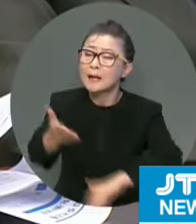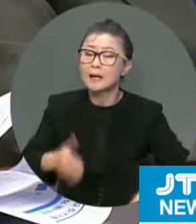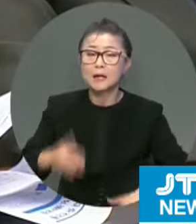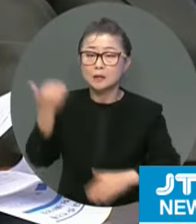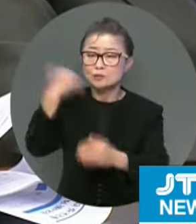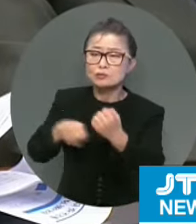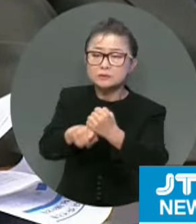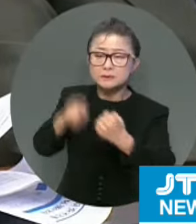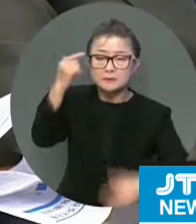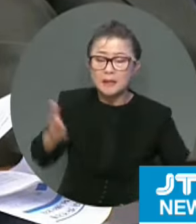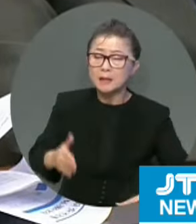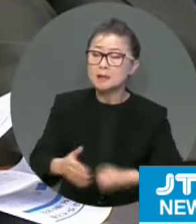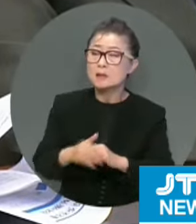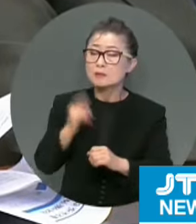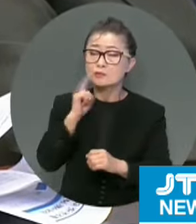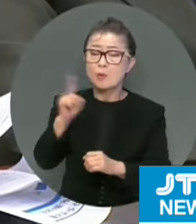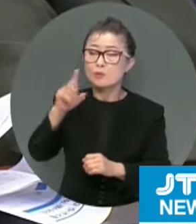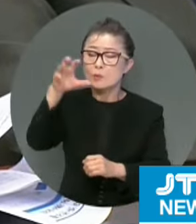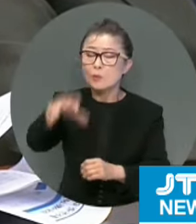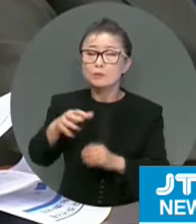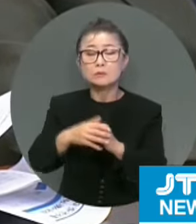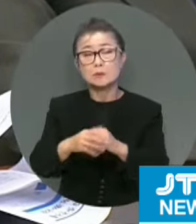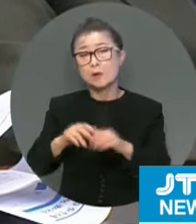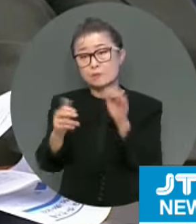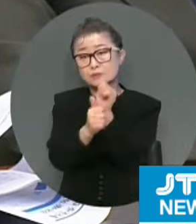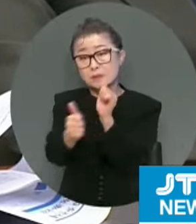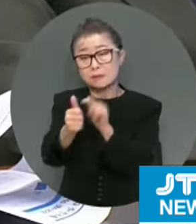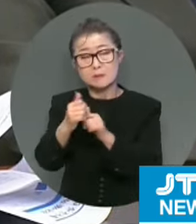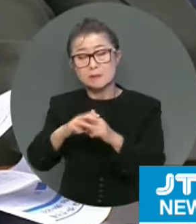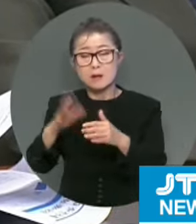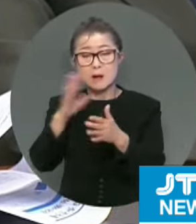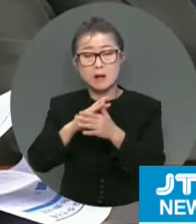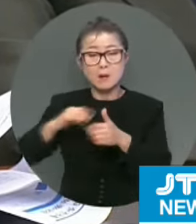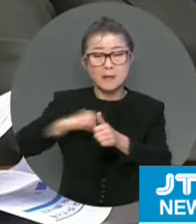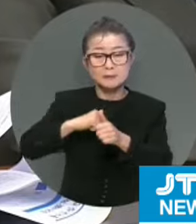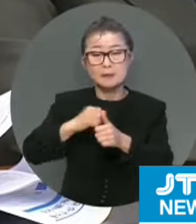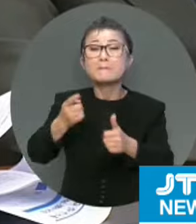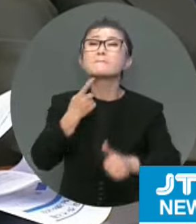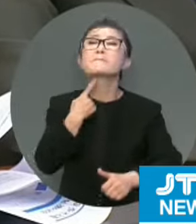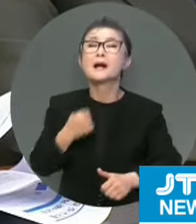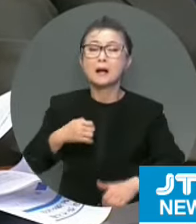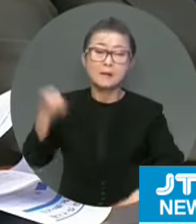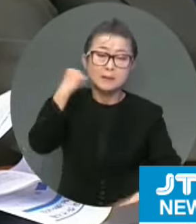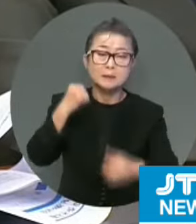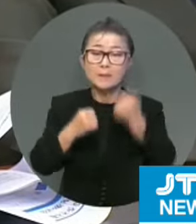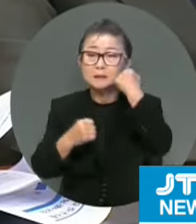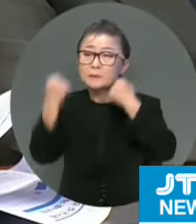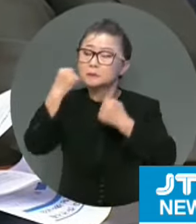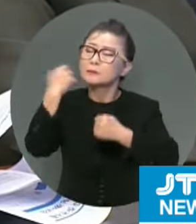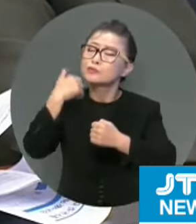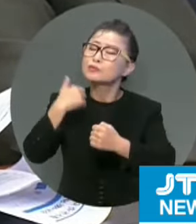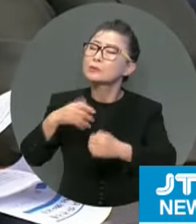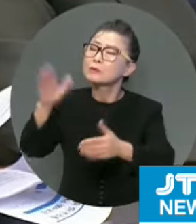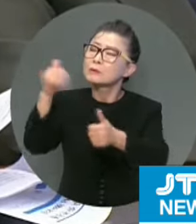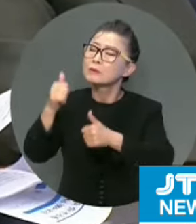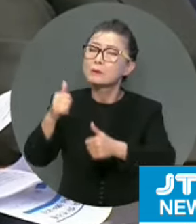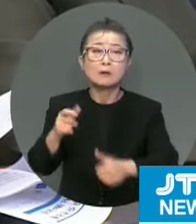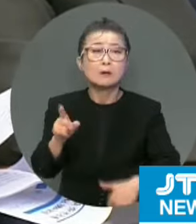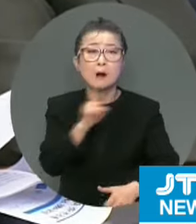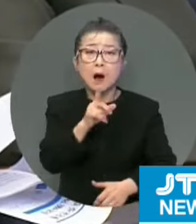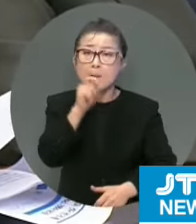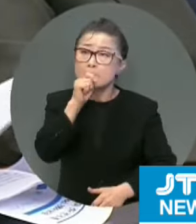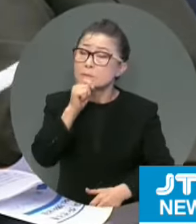부장검사로부터 맞고 차장검사로부터 맞았다고 하는 수사관들, 부장검사의 이야기들이 있는데 이거에 대해서는 왜 이야기가